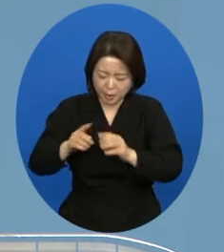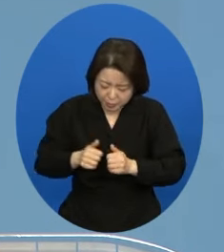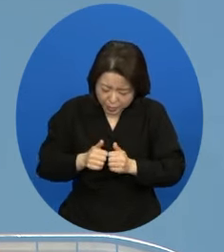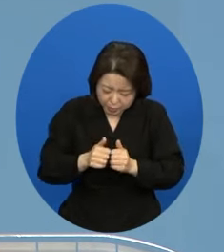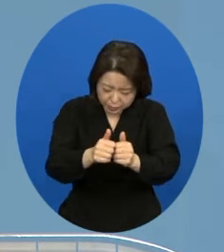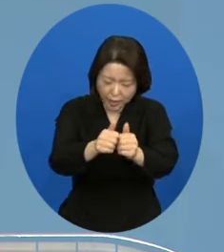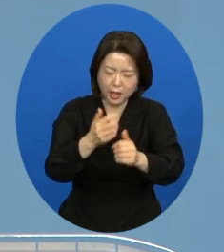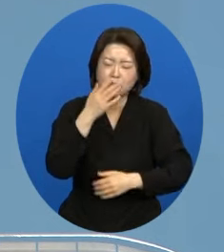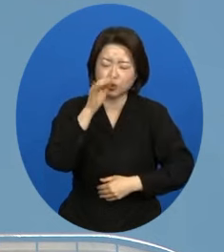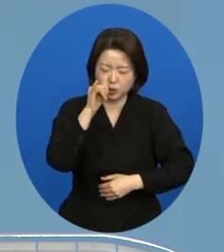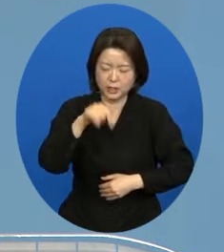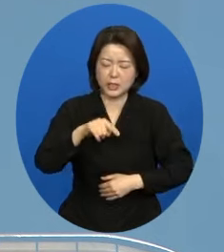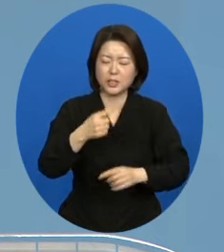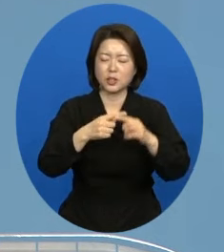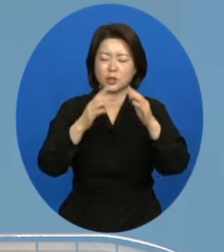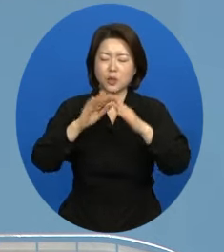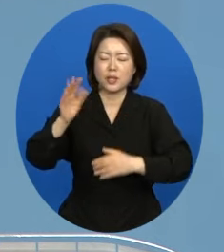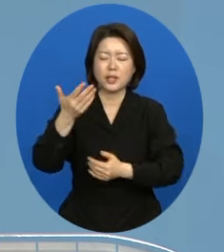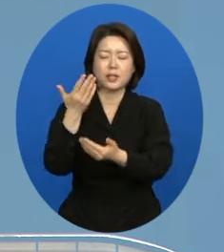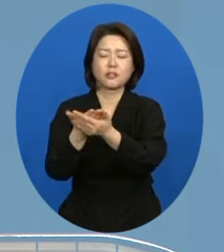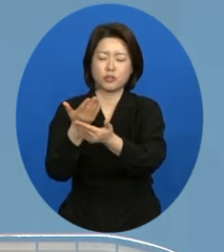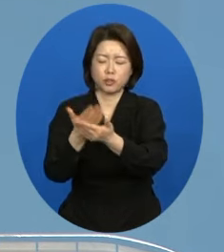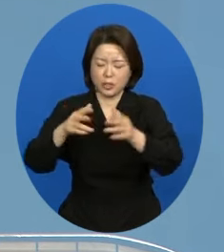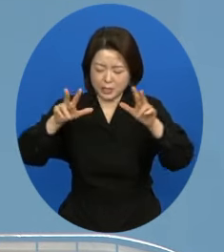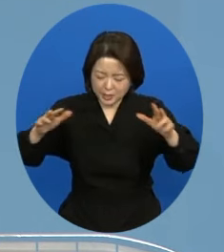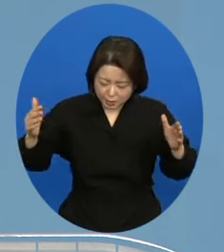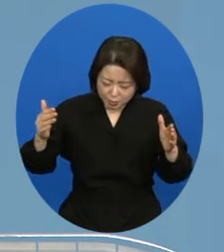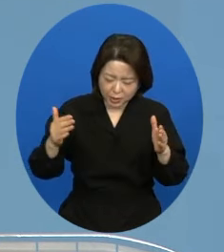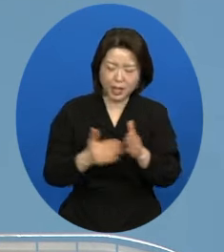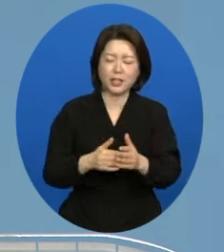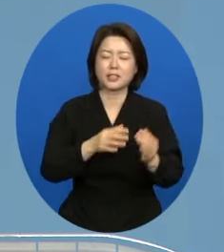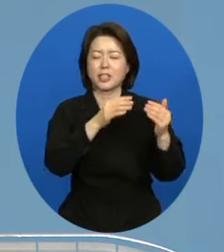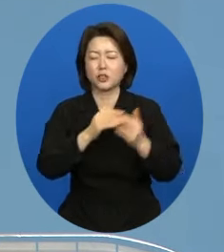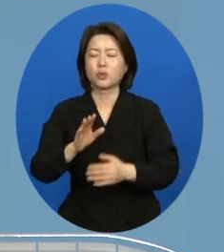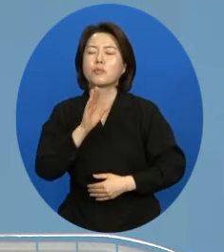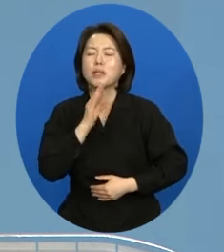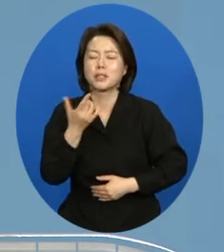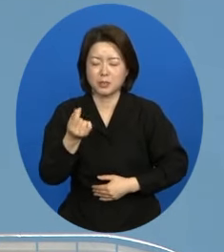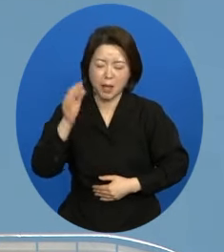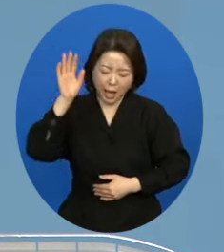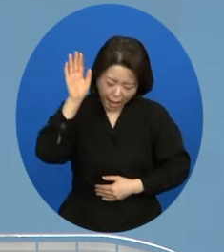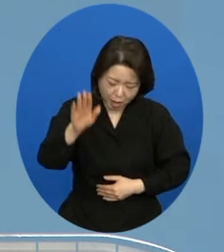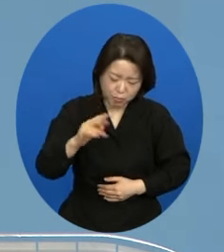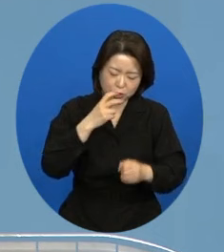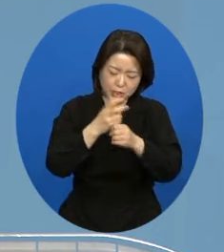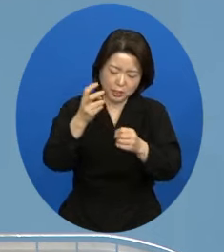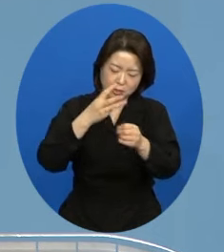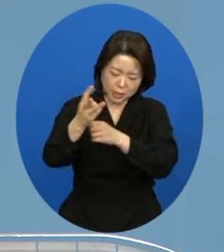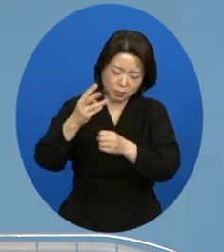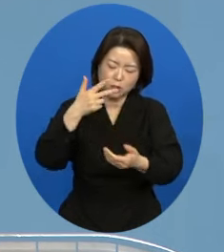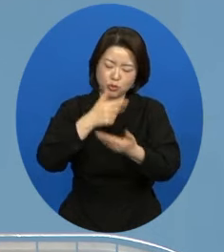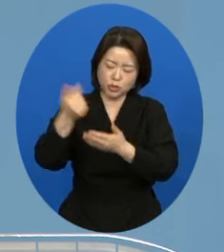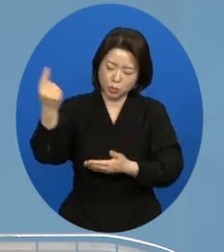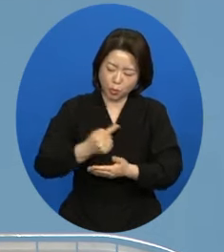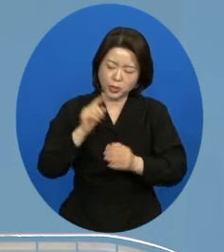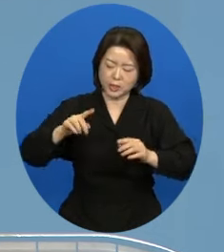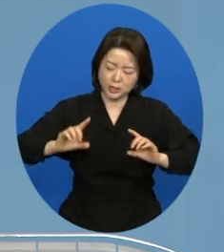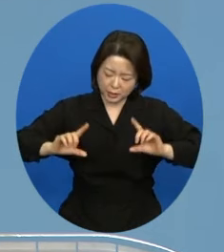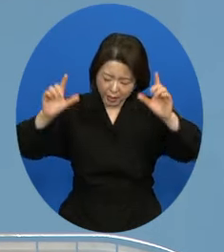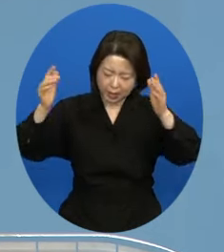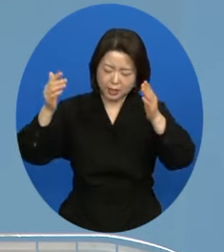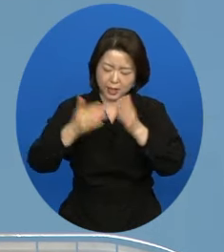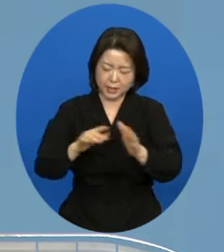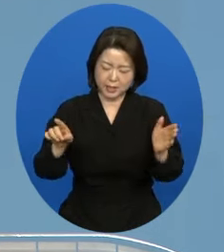있는이 교회가 되게 하여 주시옵시고 지금까지도 인도해 주셨지만 앞으로의 20년 30년 주님 오시는 그날까지 신실하게